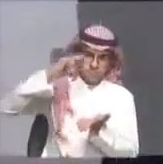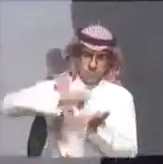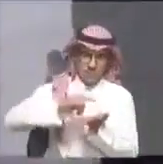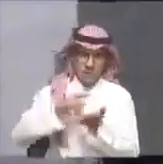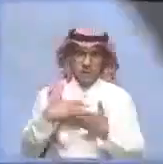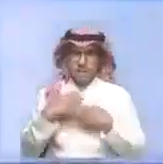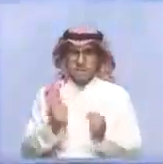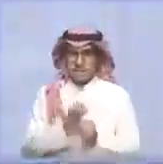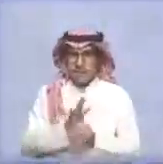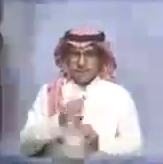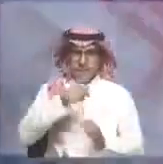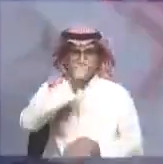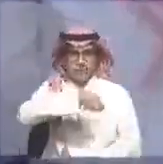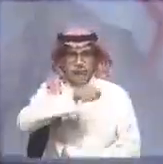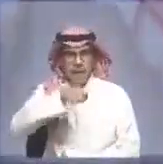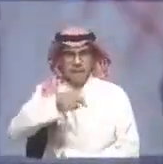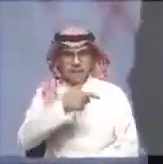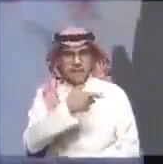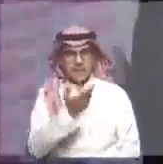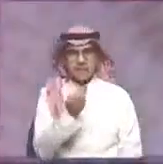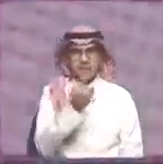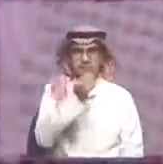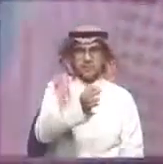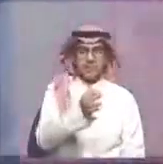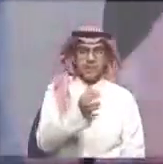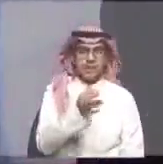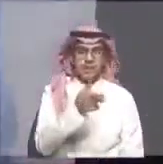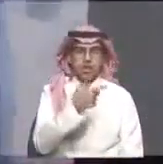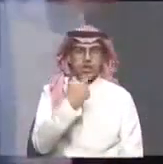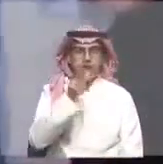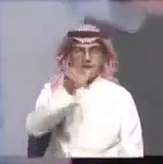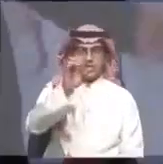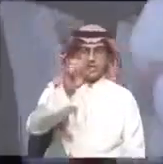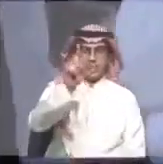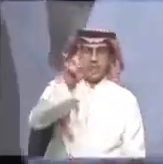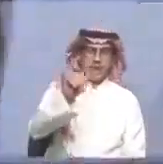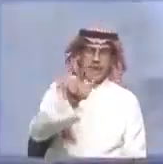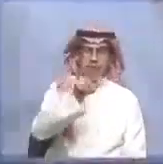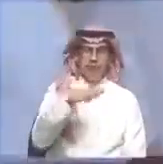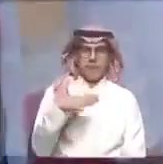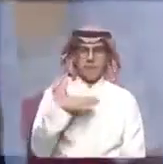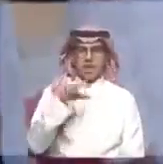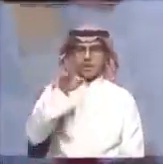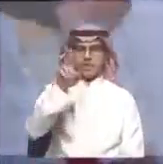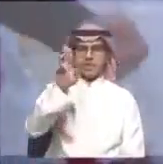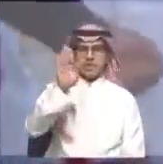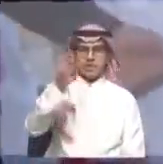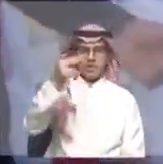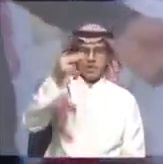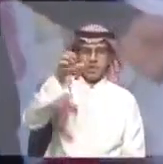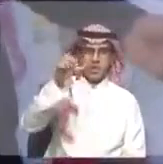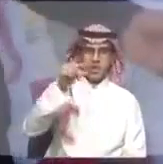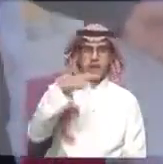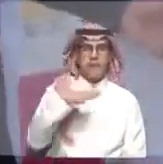خادم الحرمين الشريفين في مطار القوات البحرية في الجبيل صاحب السمو الملكي الأمير سعود بن نايف بن عبد العزيز